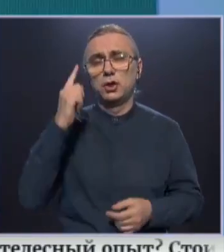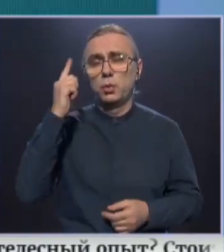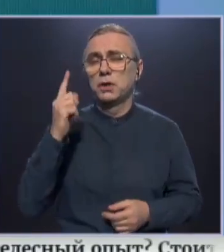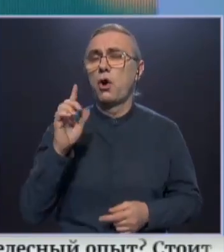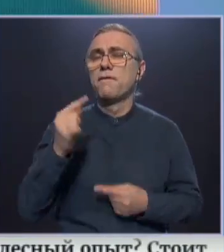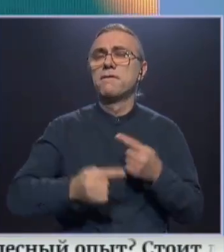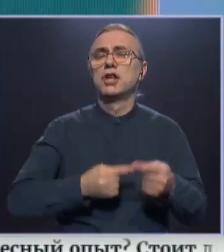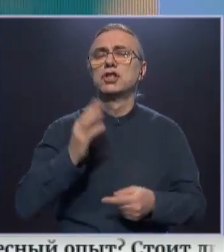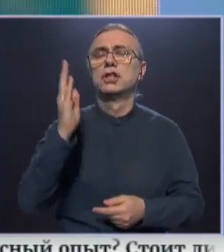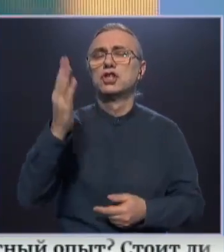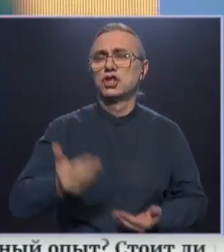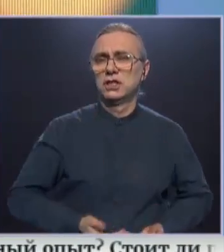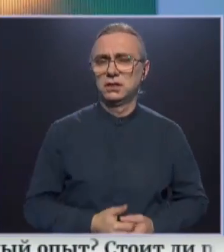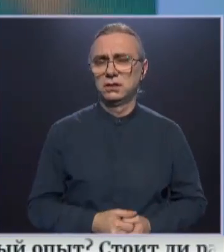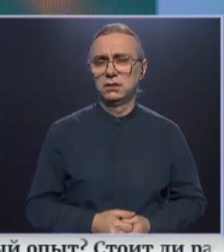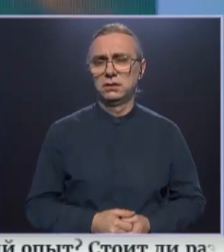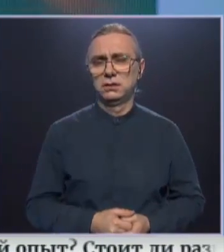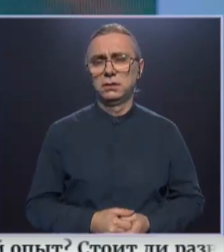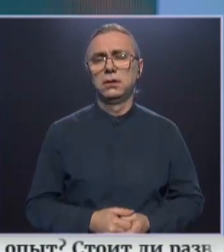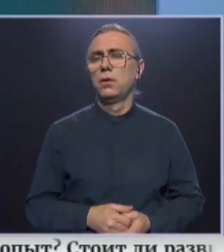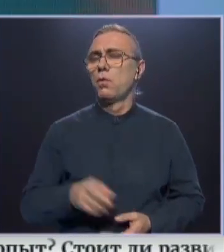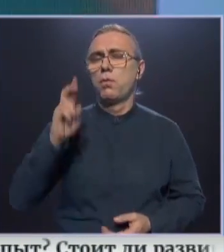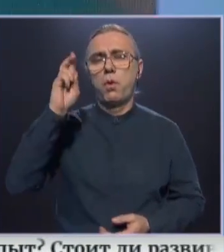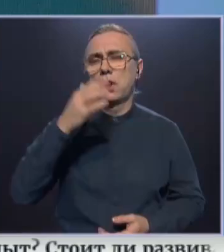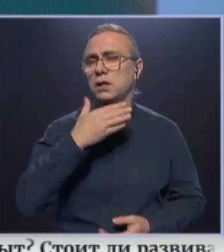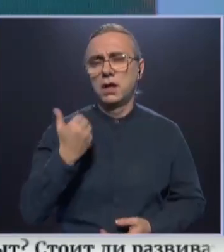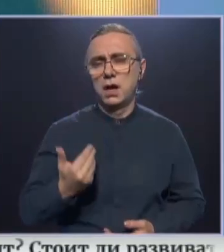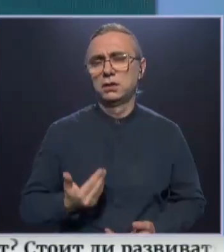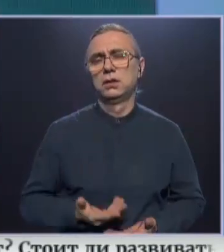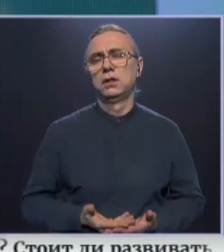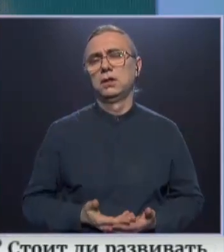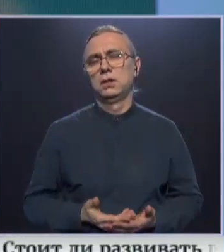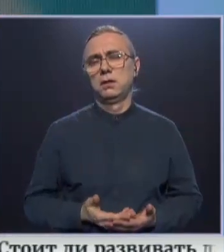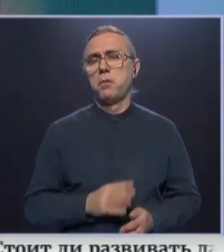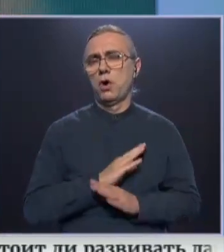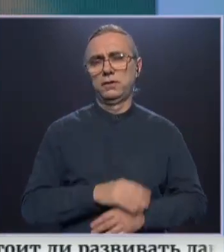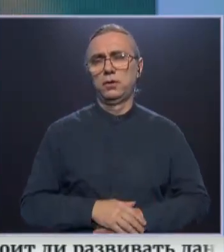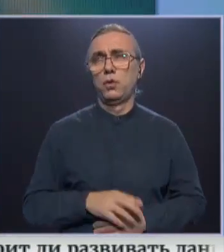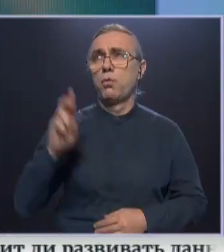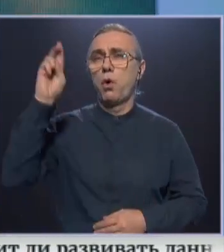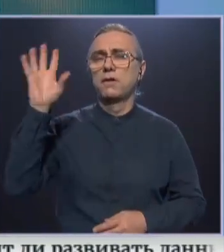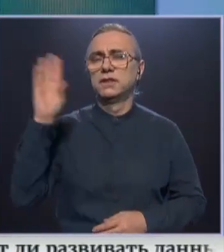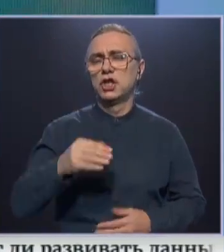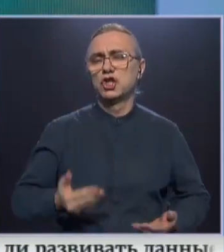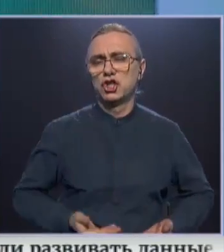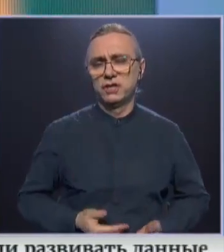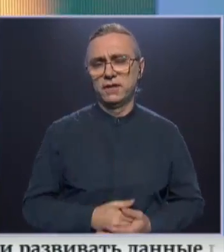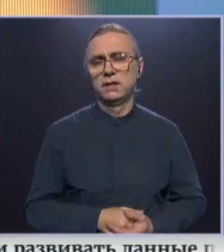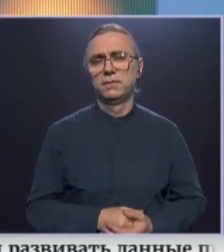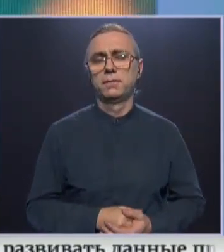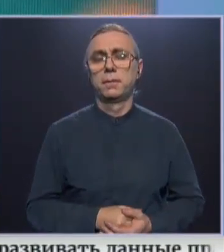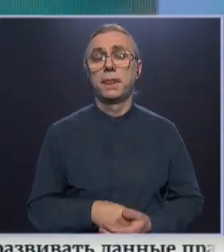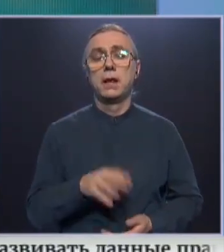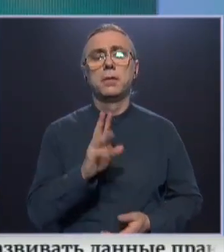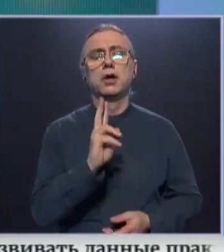те, кто несправедливо погибли, претерпели, пострадали, особое милосердие